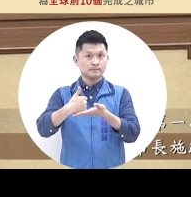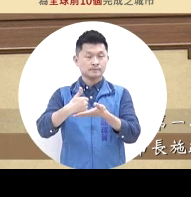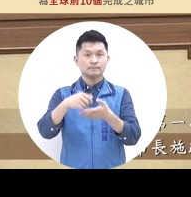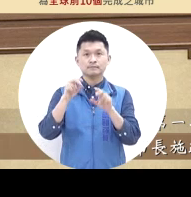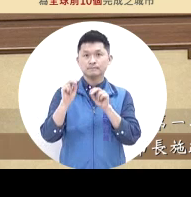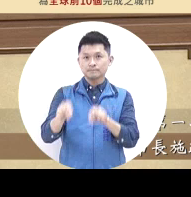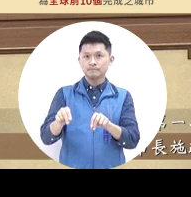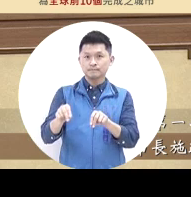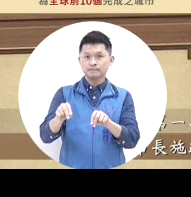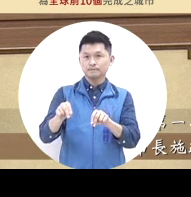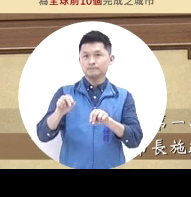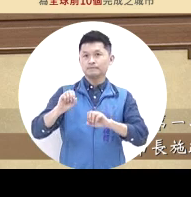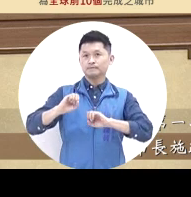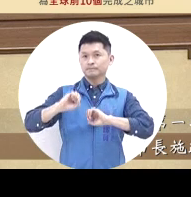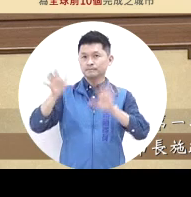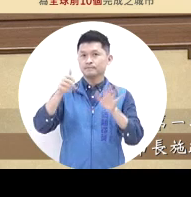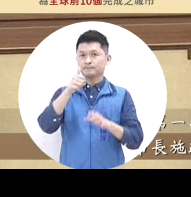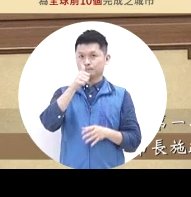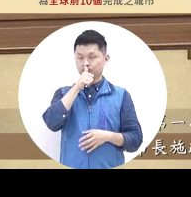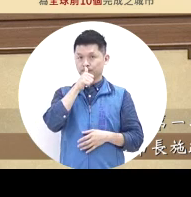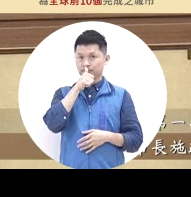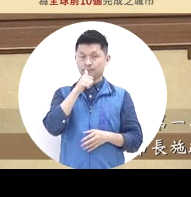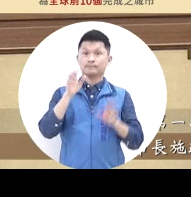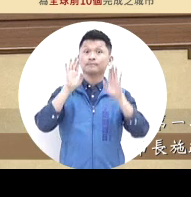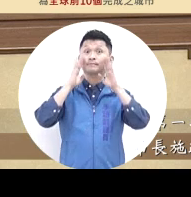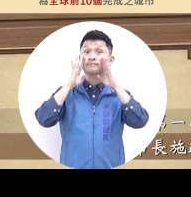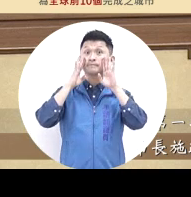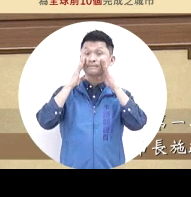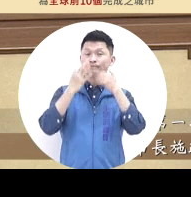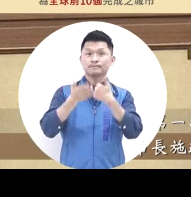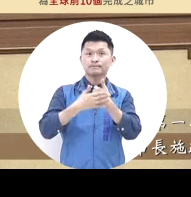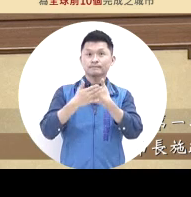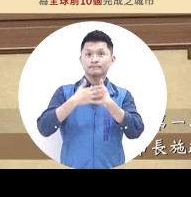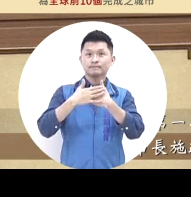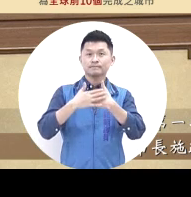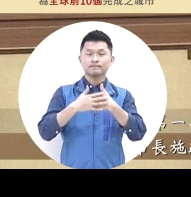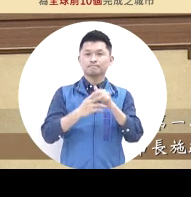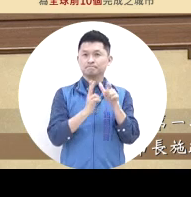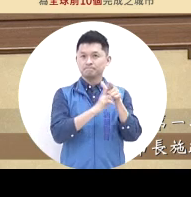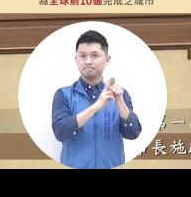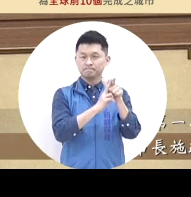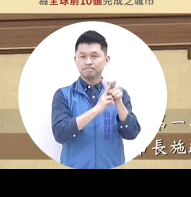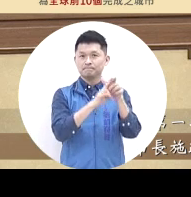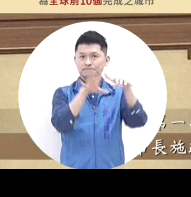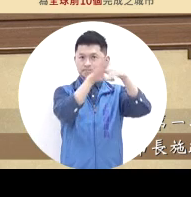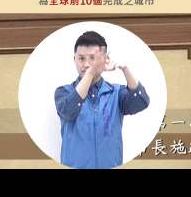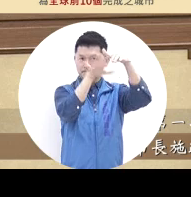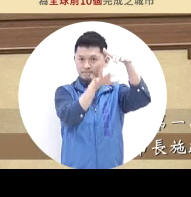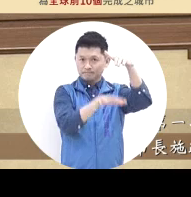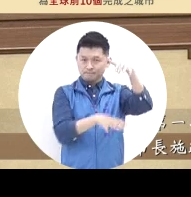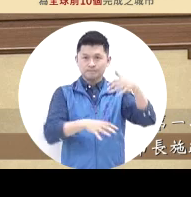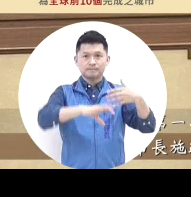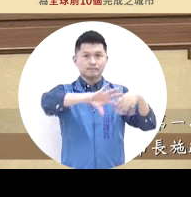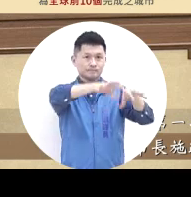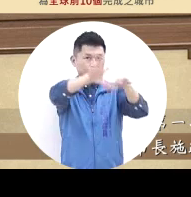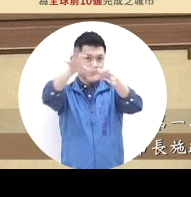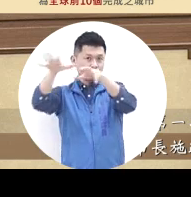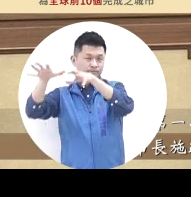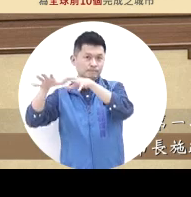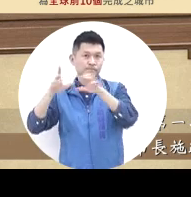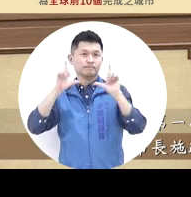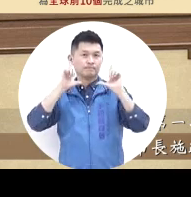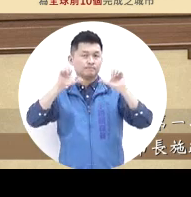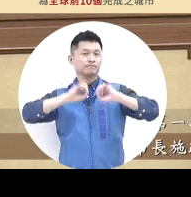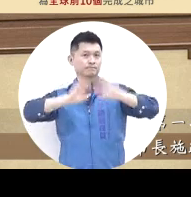宣言，尤其在脸书上来帮我们做开箱文，跟其他的国际间的国家来分享新北